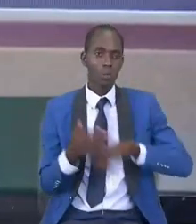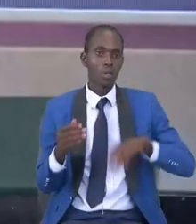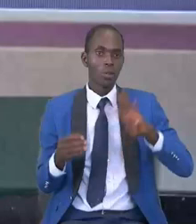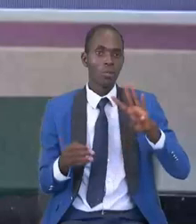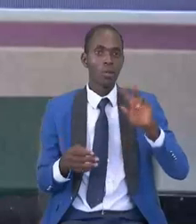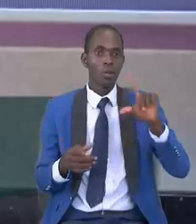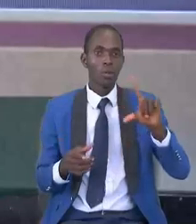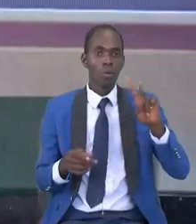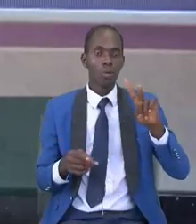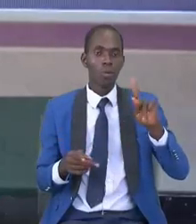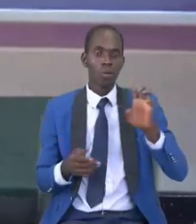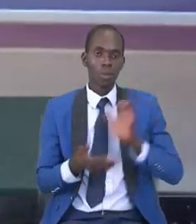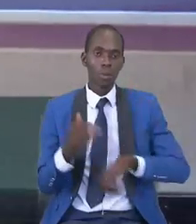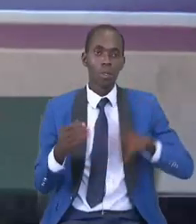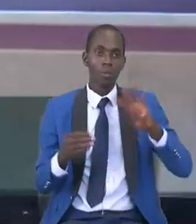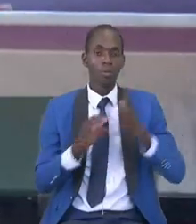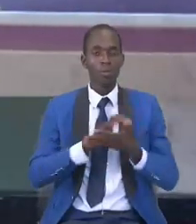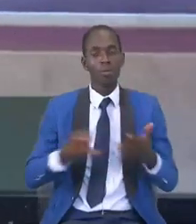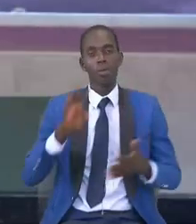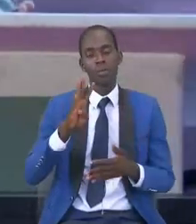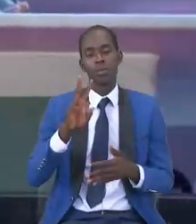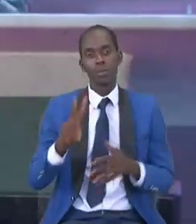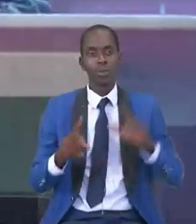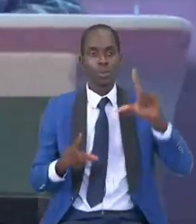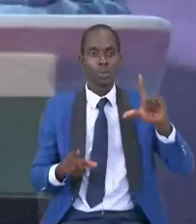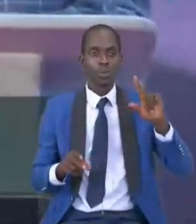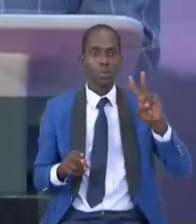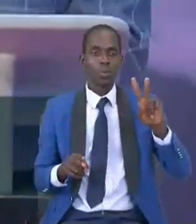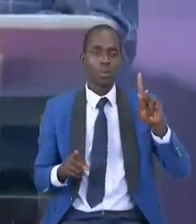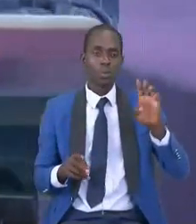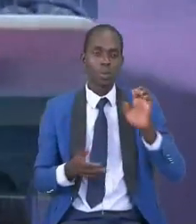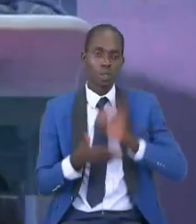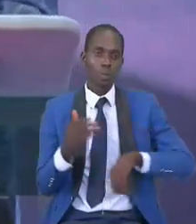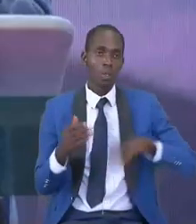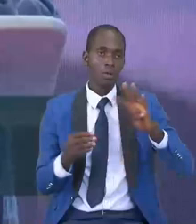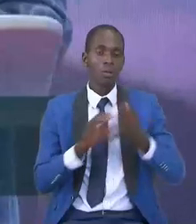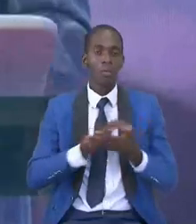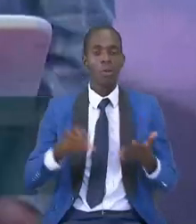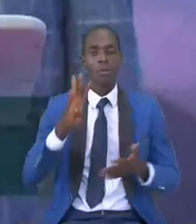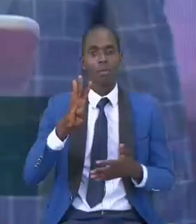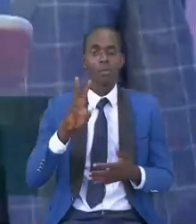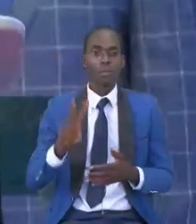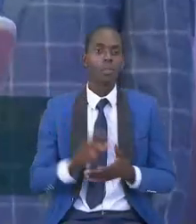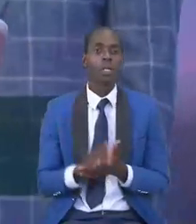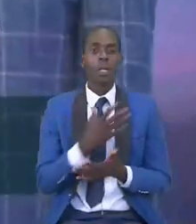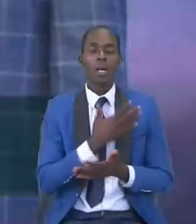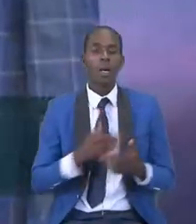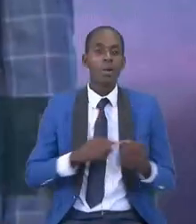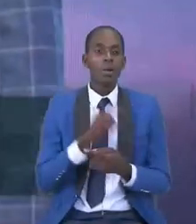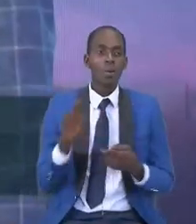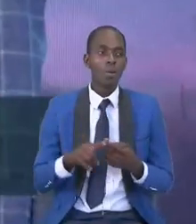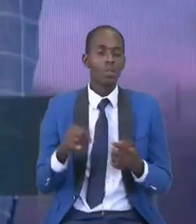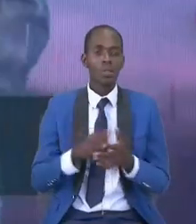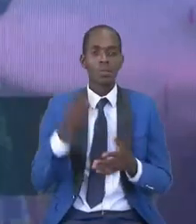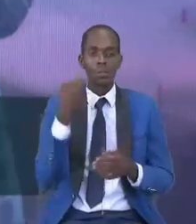Luc chapitre 4, verset 42. Luc chapitre 4, verset